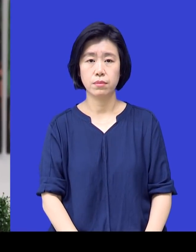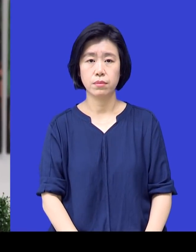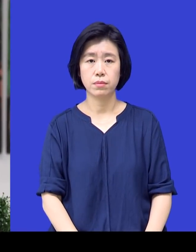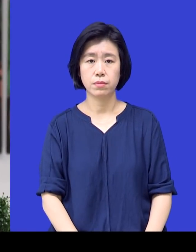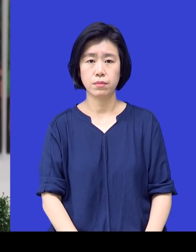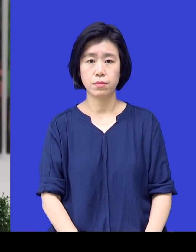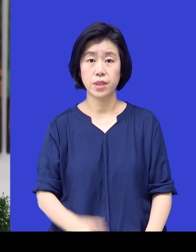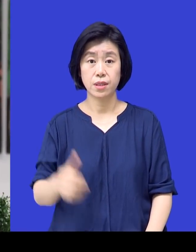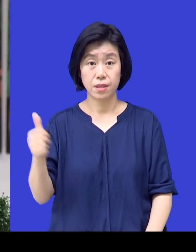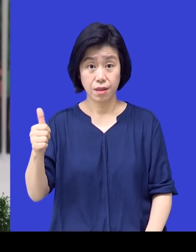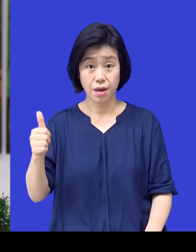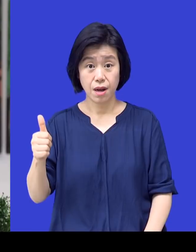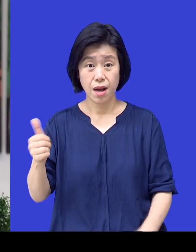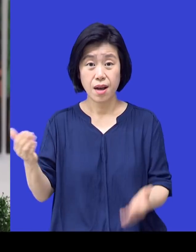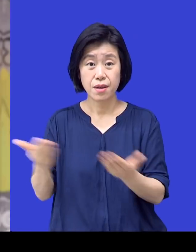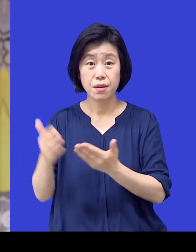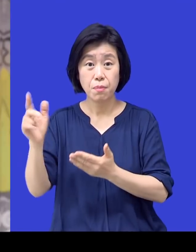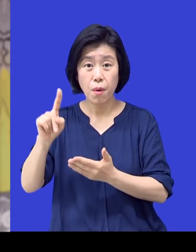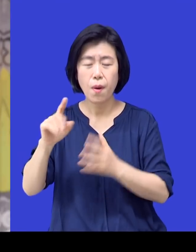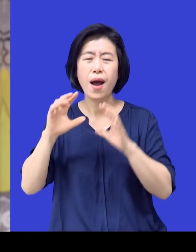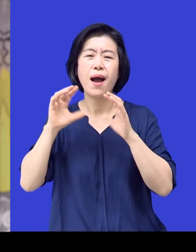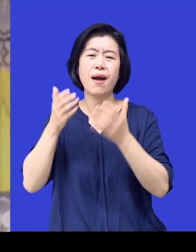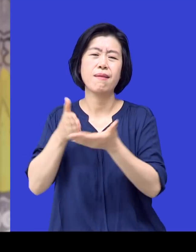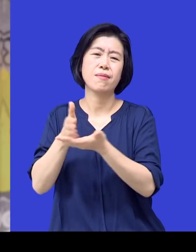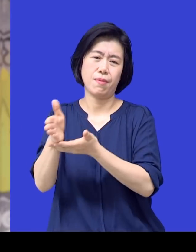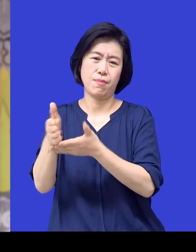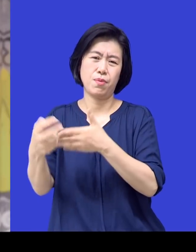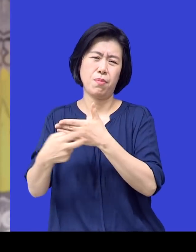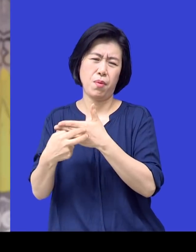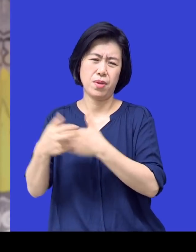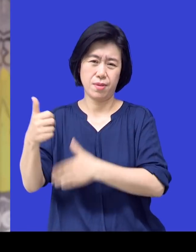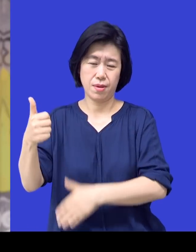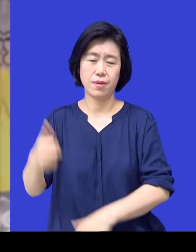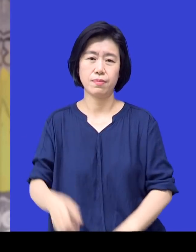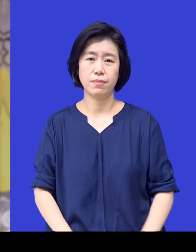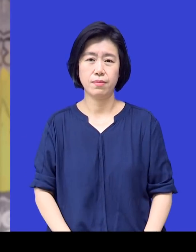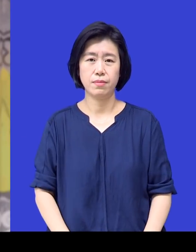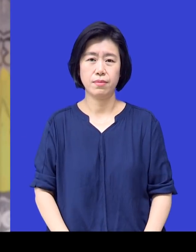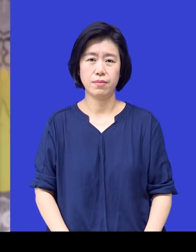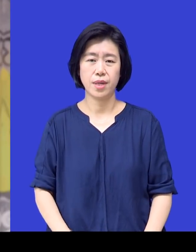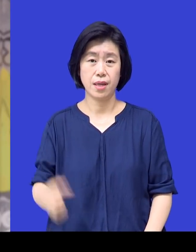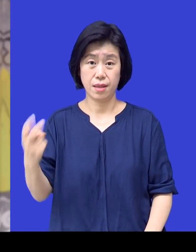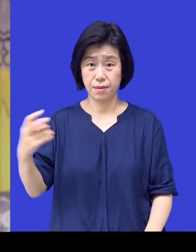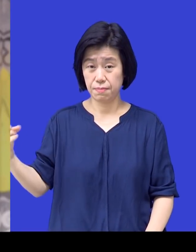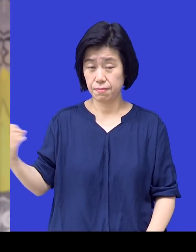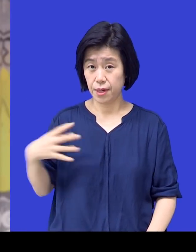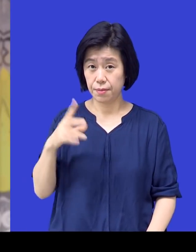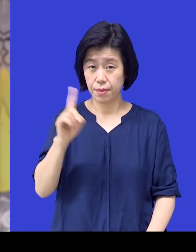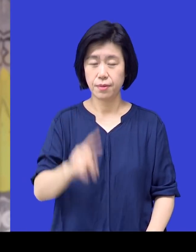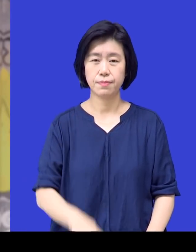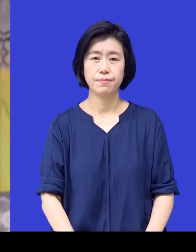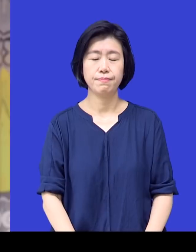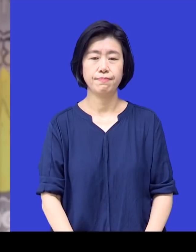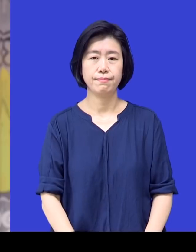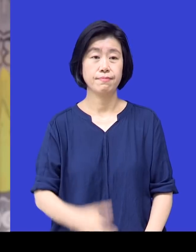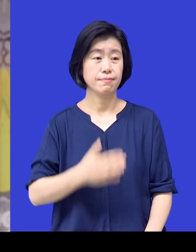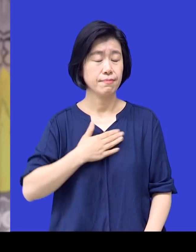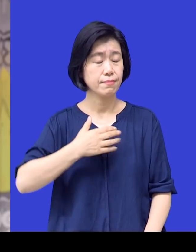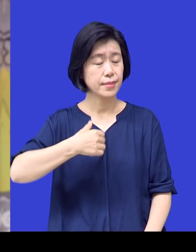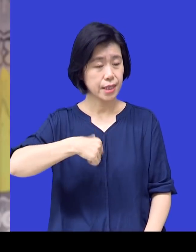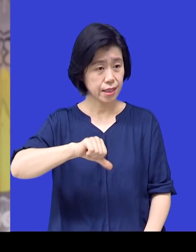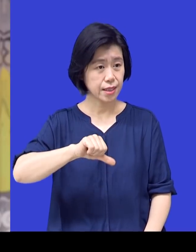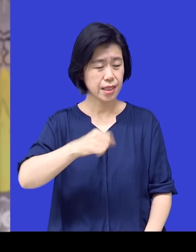그러면서 이분이 소아과 의사예요. 예. 그러면서 또 숨을 들이키시더니 저한테 그러는 거예요. 제